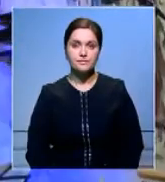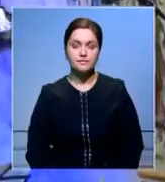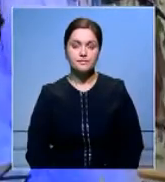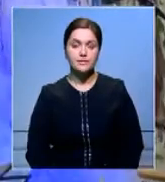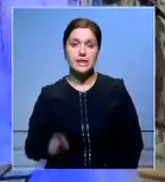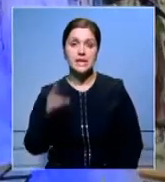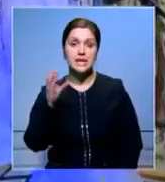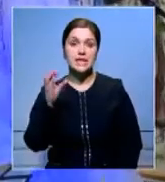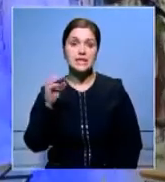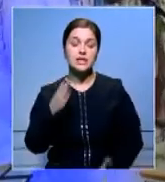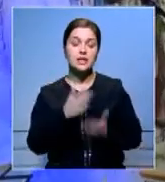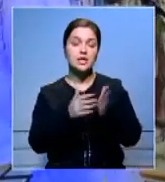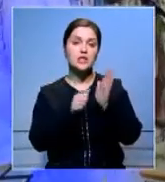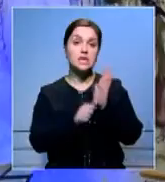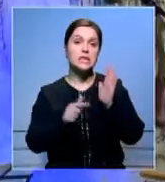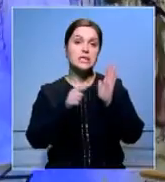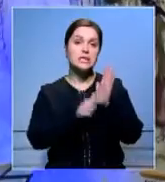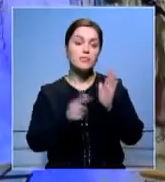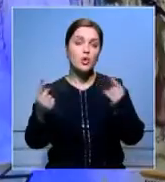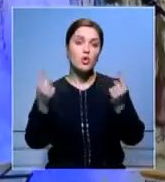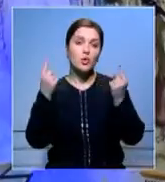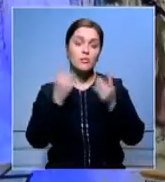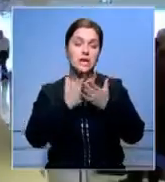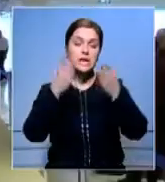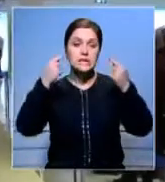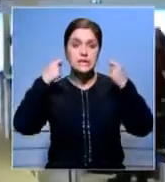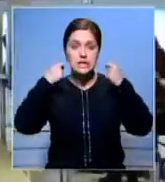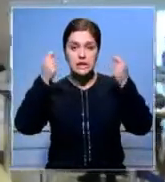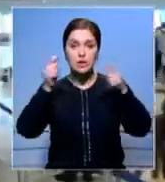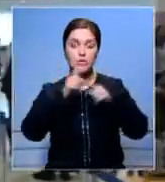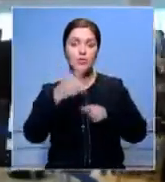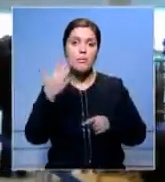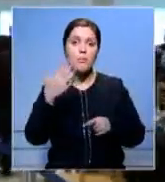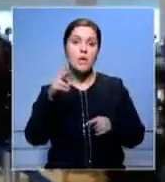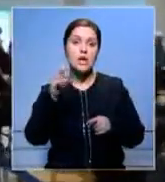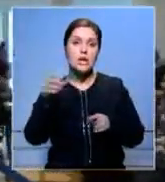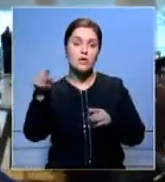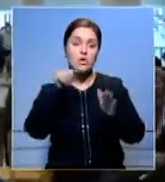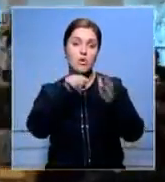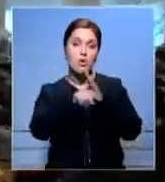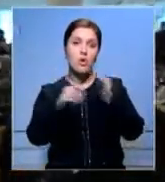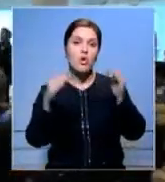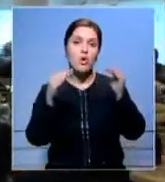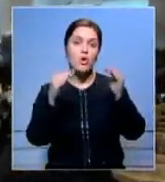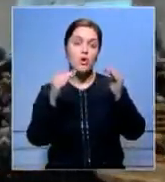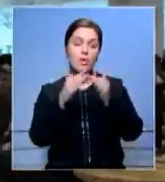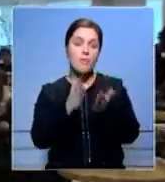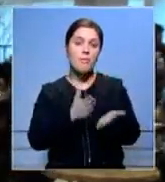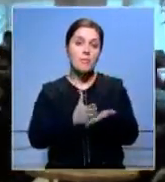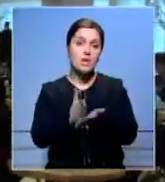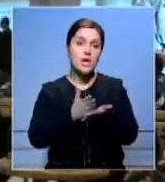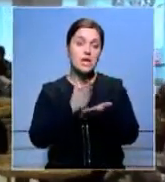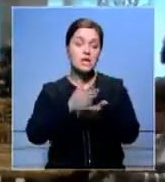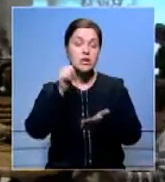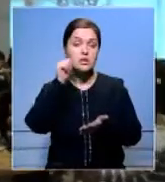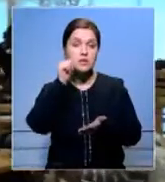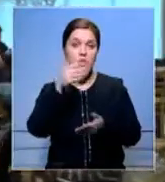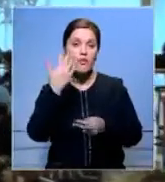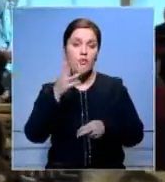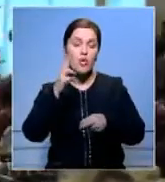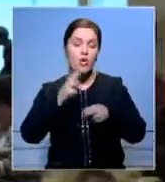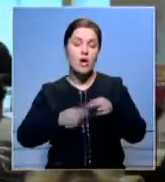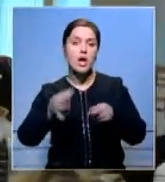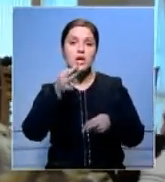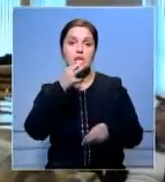Кнессет празднует 67-й день рождения, а также отмечает полувековой юбилей здания. Завтра от праздника не останется и следа. Рано